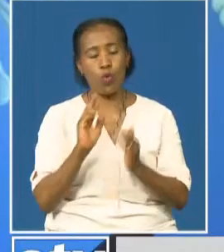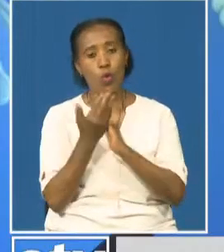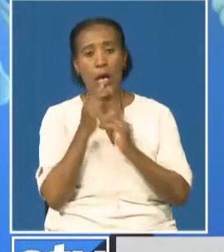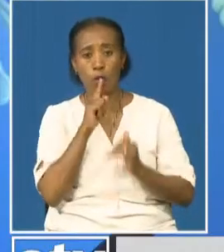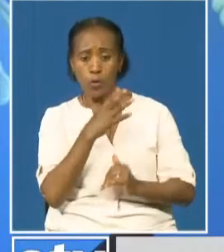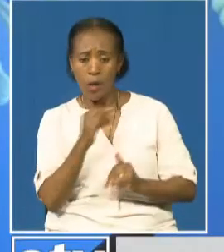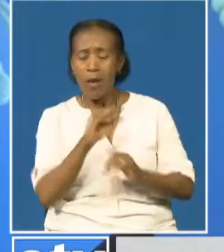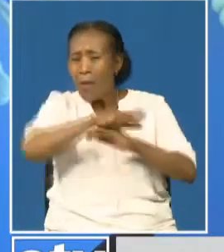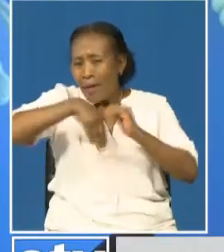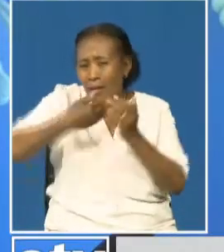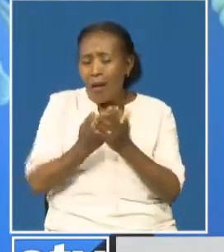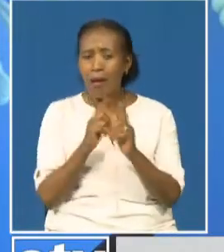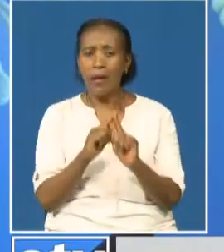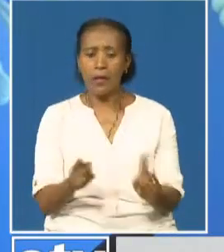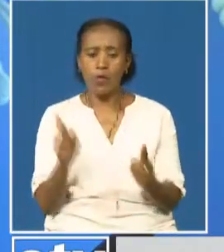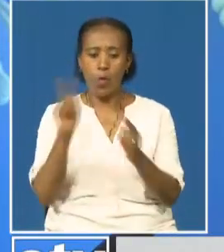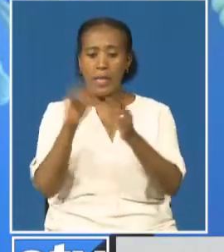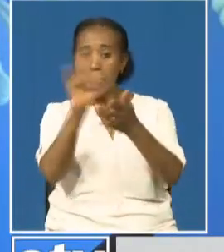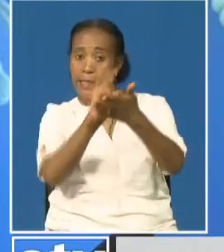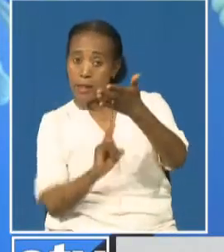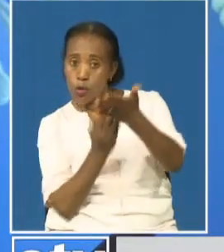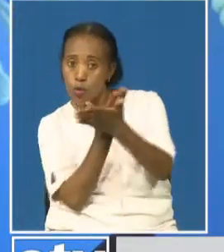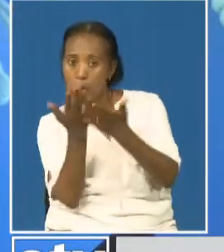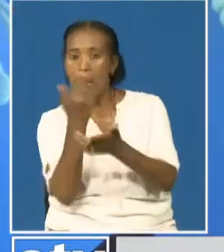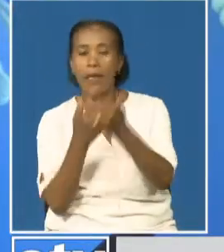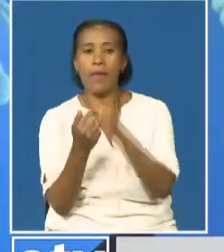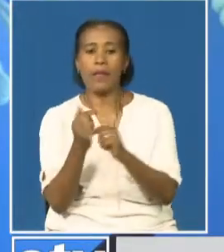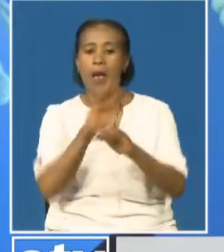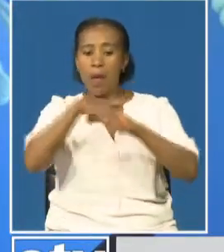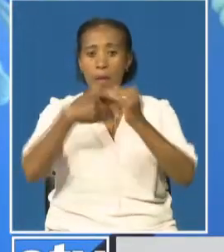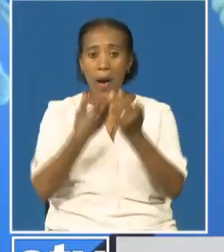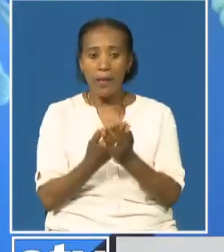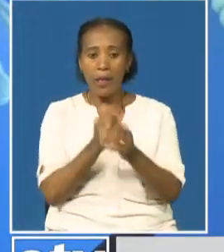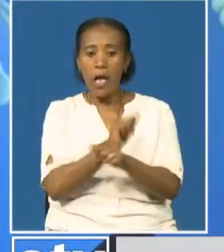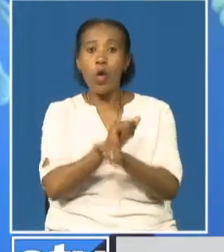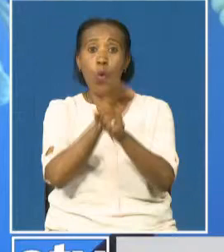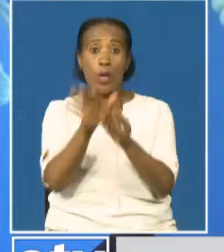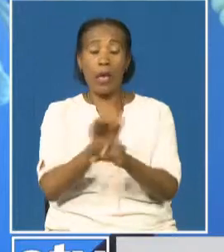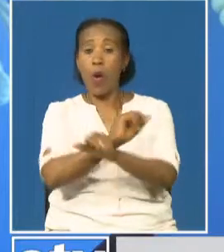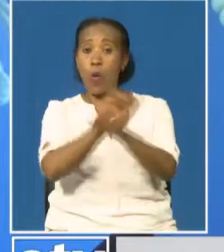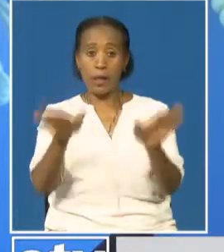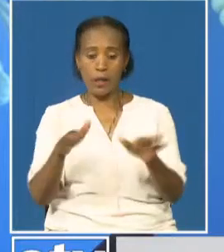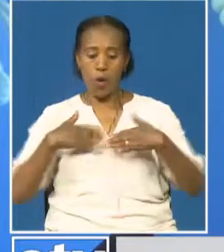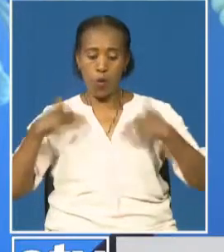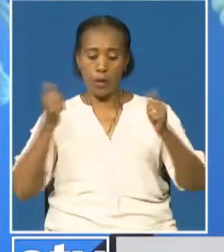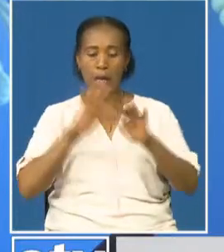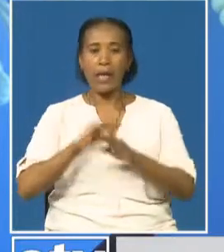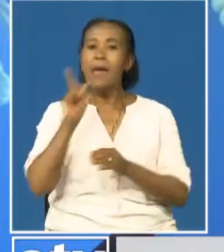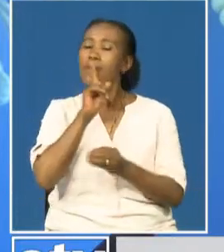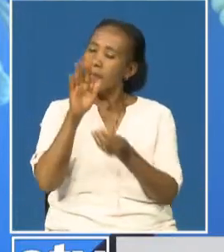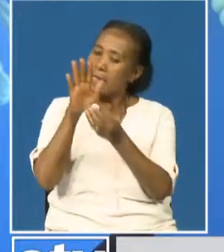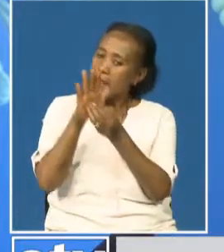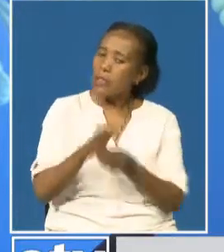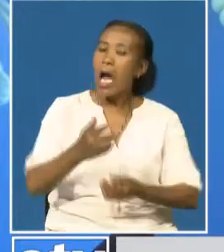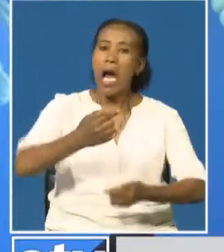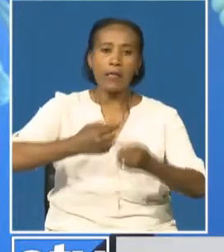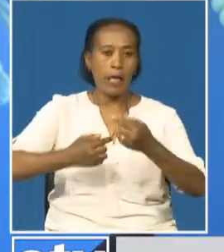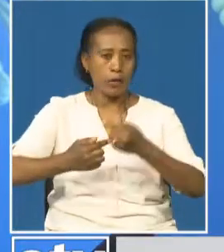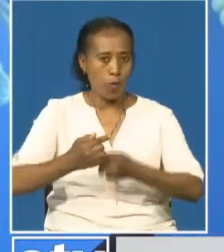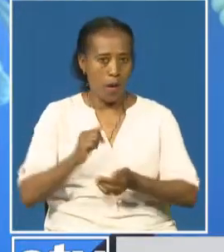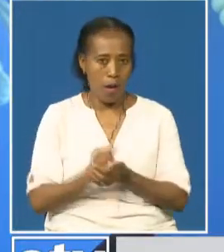እና በአጠቃላይ ግን ወደ ዝርዝር ጉዳዮቹ እንመጣለን። በአጠቃላይ የኮሮና ወረርሽኝ በወጣቶች ላይ ምን ተጽዕኖ አሳድሯል?